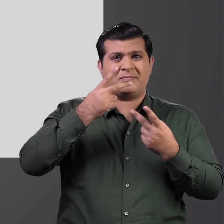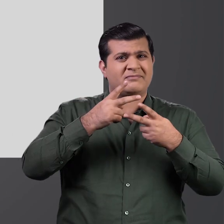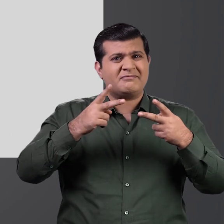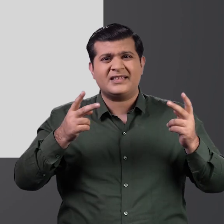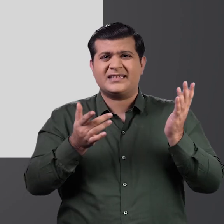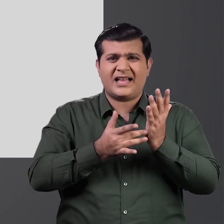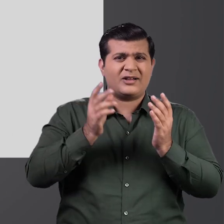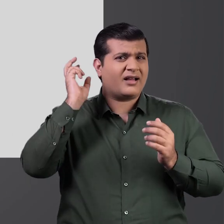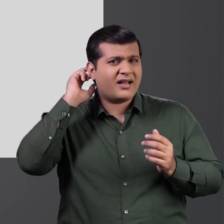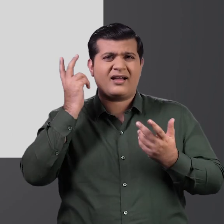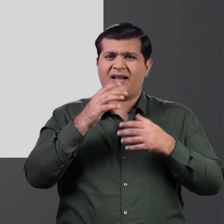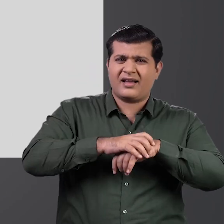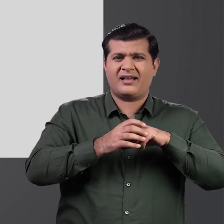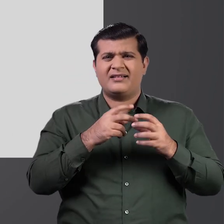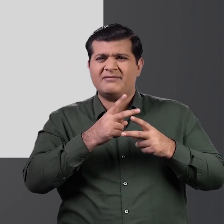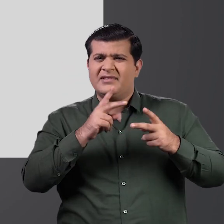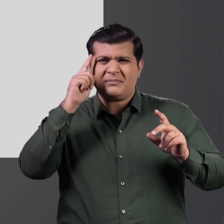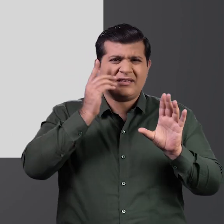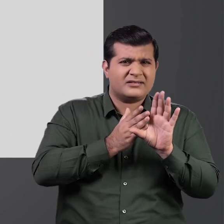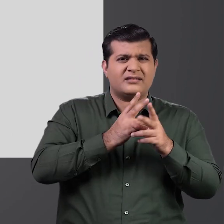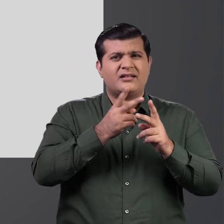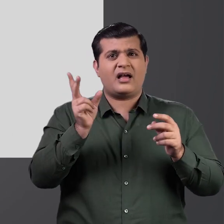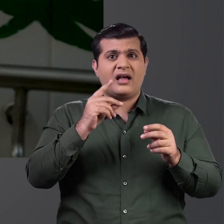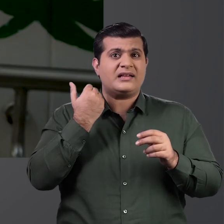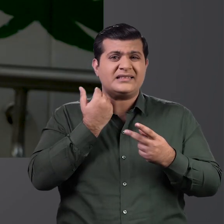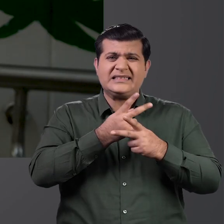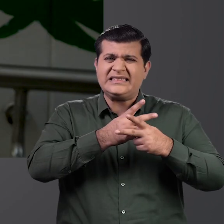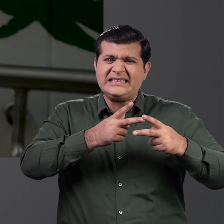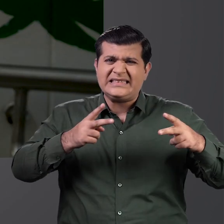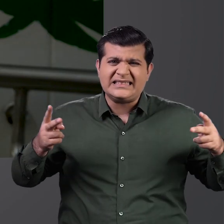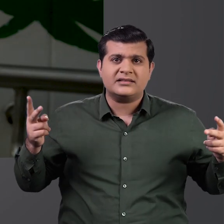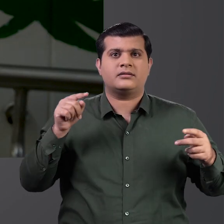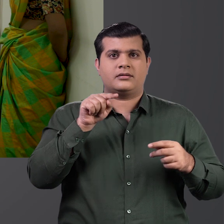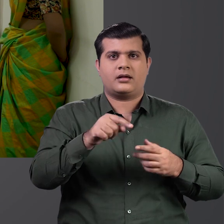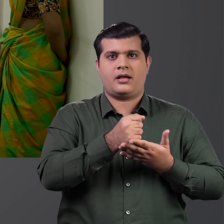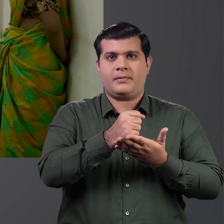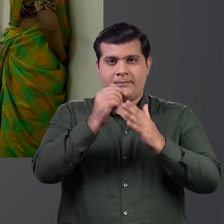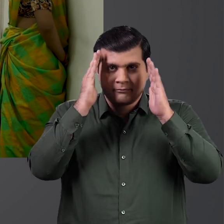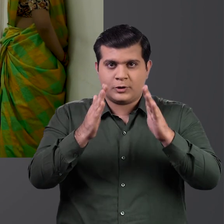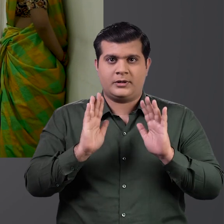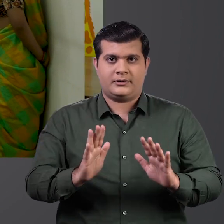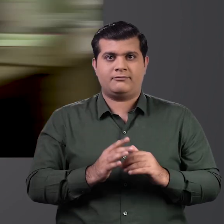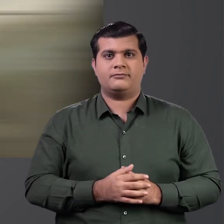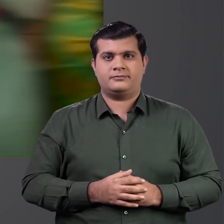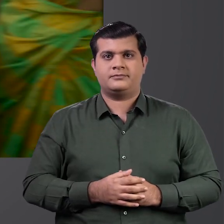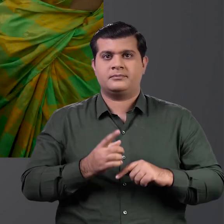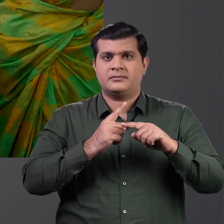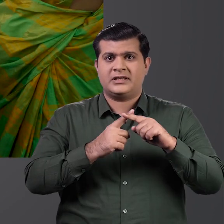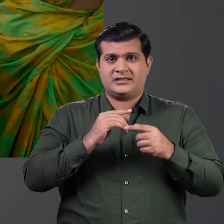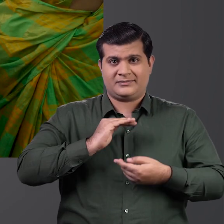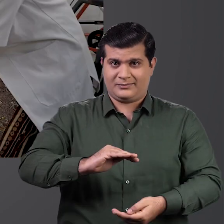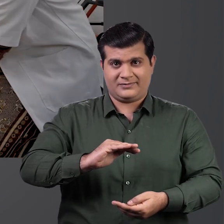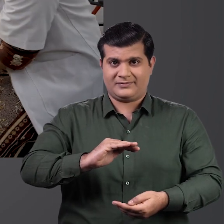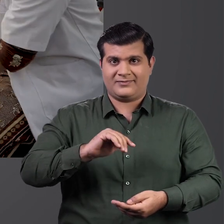मस्तिष्क, तंत्रिका संबंधी, मानसिक स्वास्थ्य, एपिसोडिक आदि सभी तरह की दिव्यांगताओं पर ध्यान दिया जाता है। कुछ